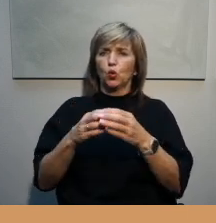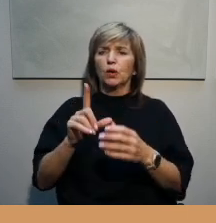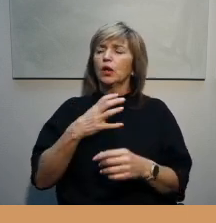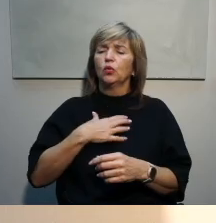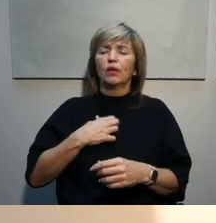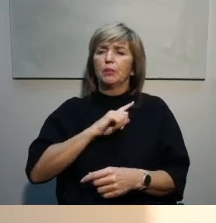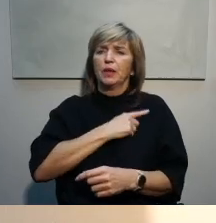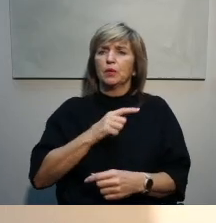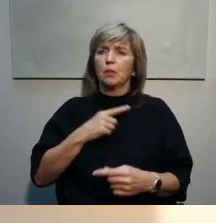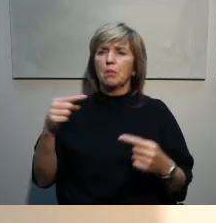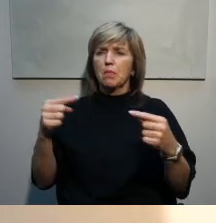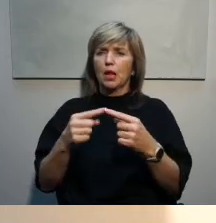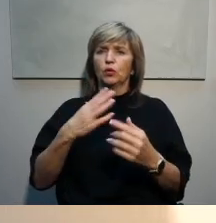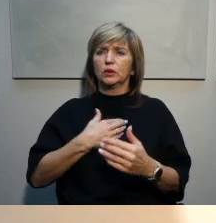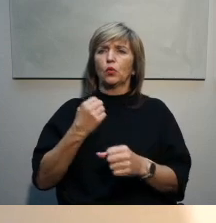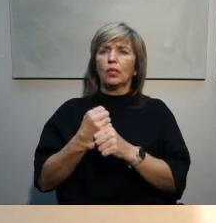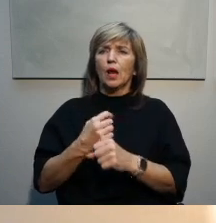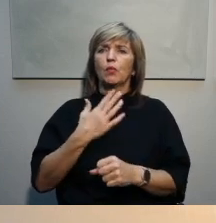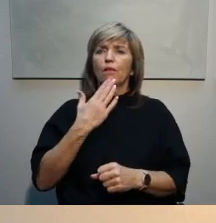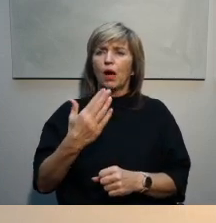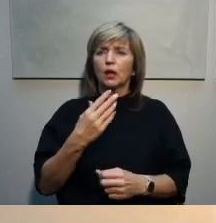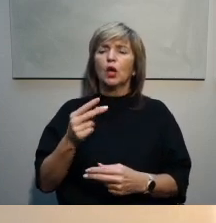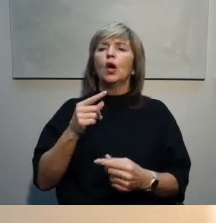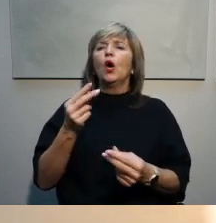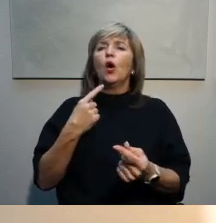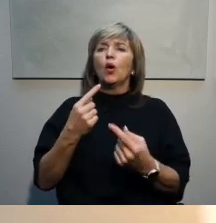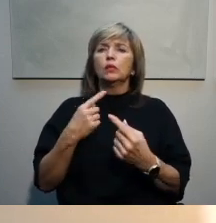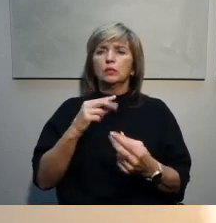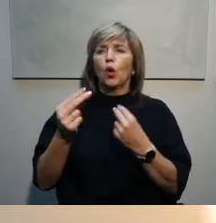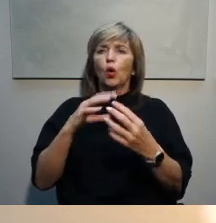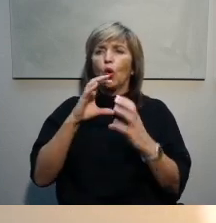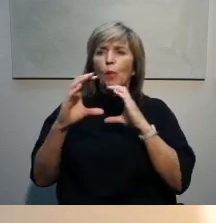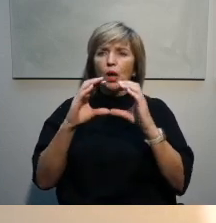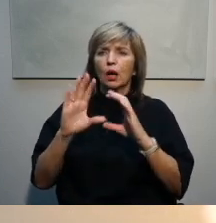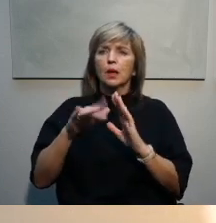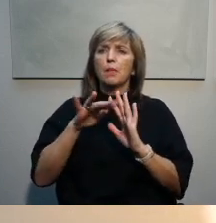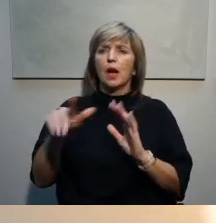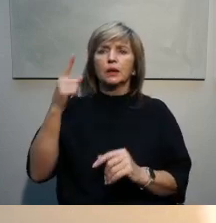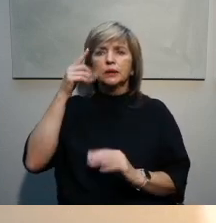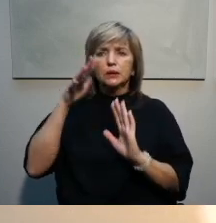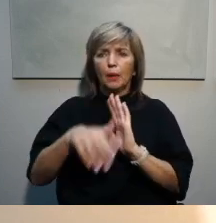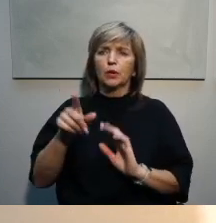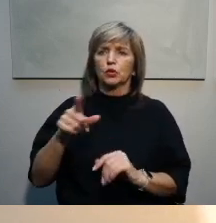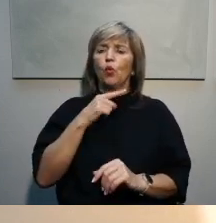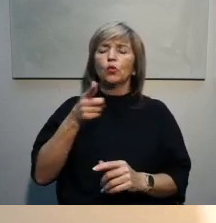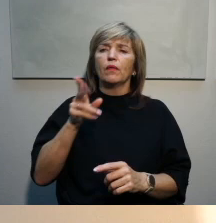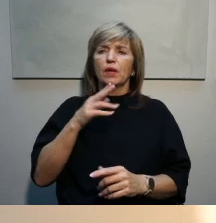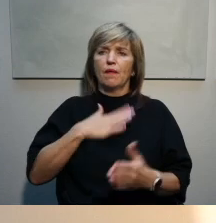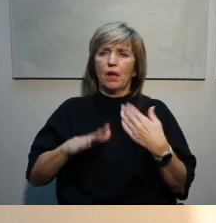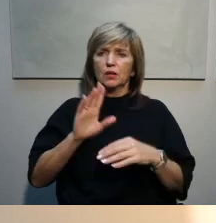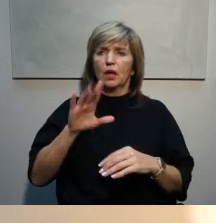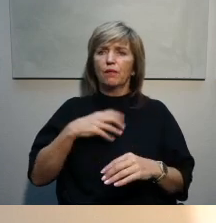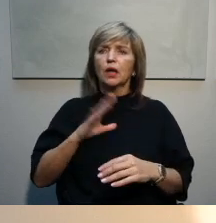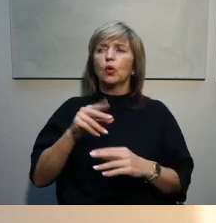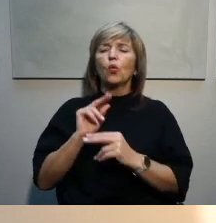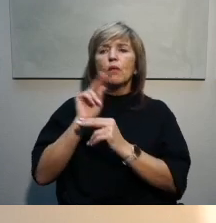jāspēj pielāgot savus darbs, valoda, komunikācija, lai šie bērni saprastu, ko no viņiem vēlas, lai šiem bērniem varētu kaut